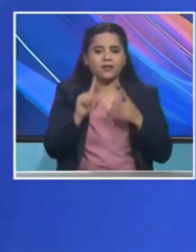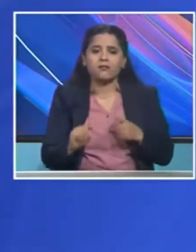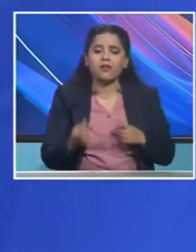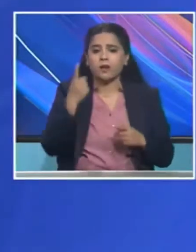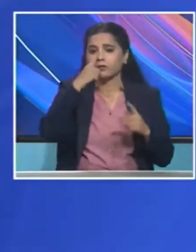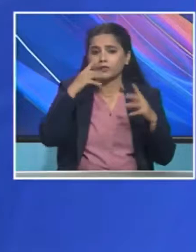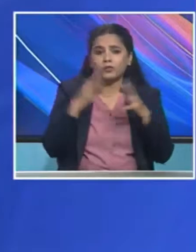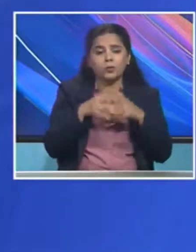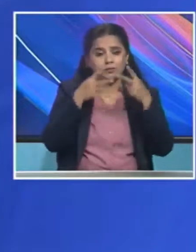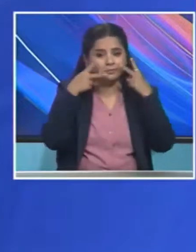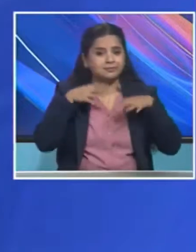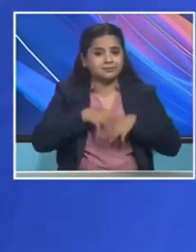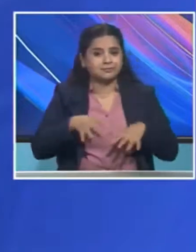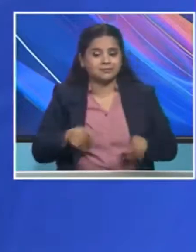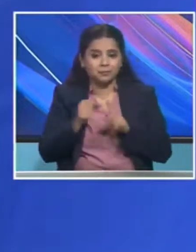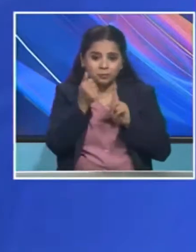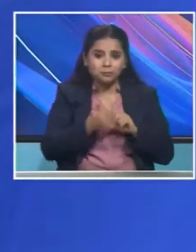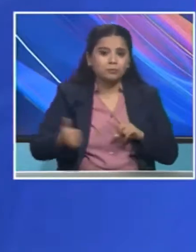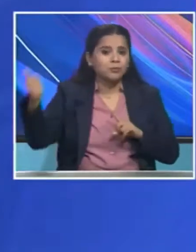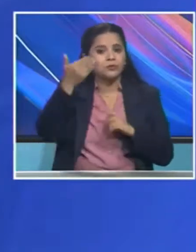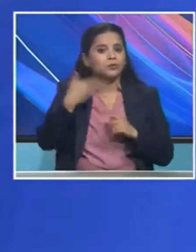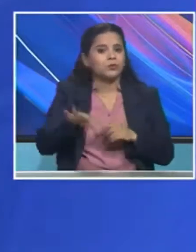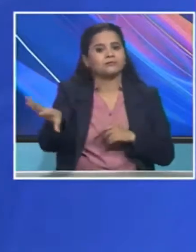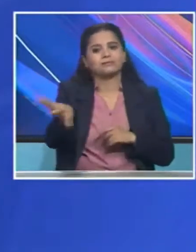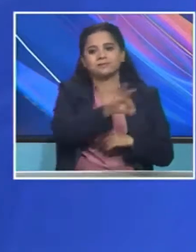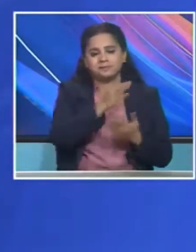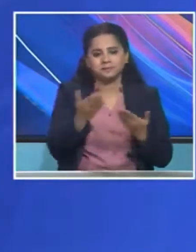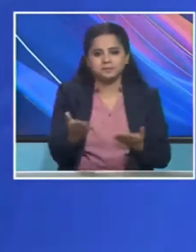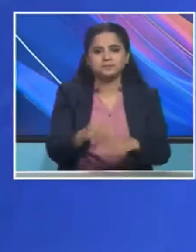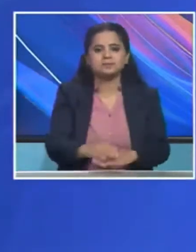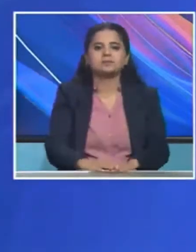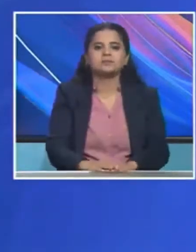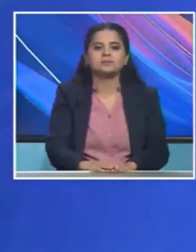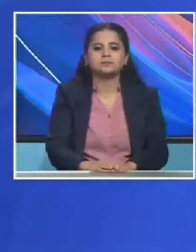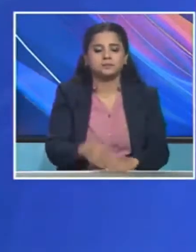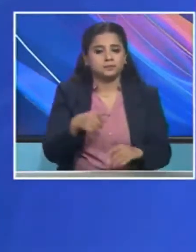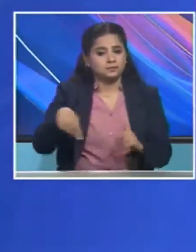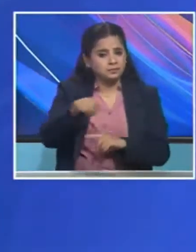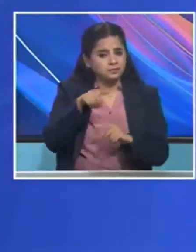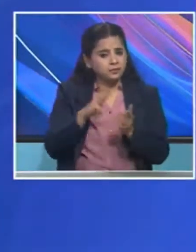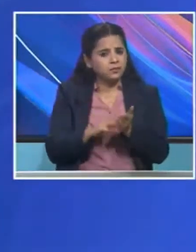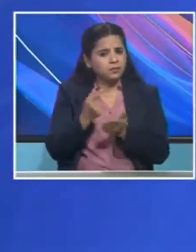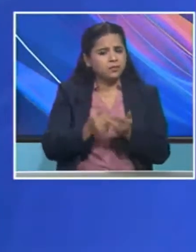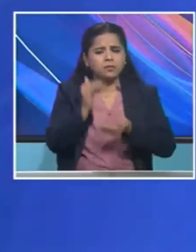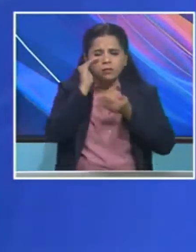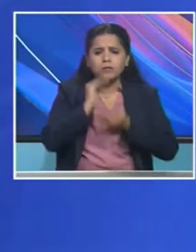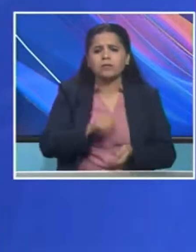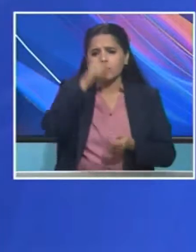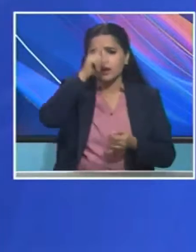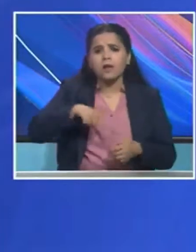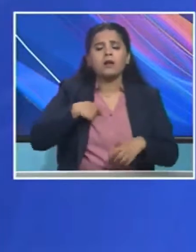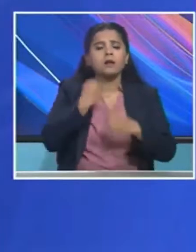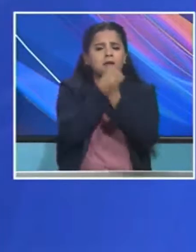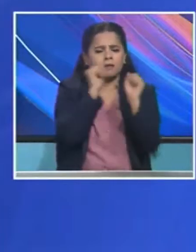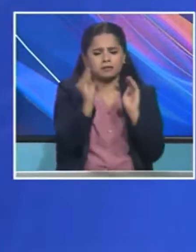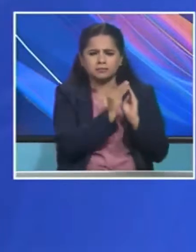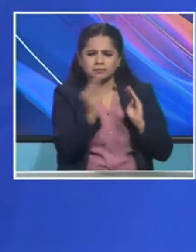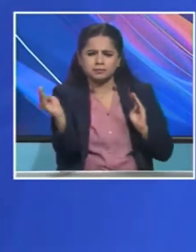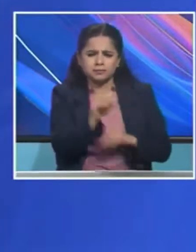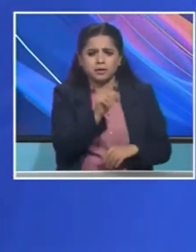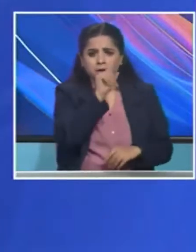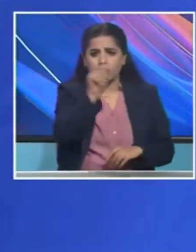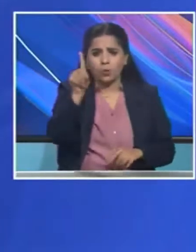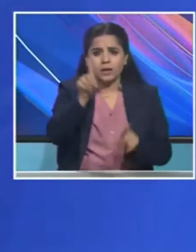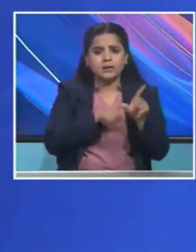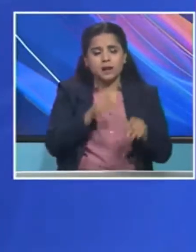महिला आदिवासी राष्ट्रपति बनने जा रही है। द्रौपदी मुर्मू का जन्म भारत की आजादी के करीब 11 साल